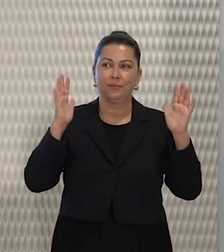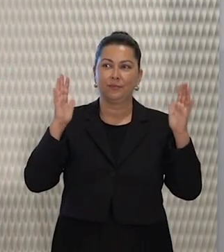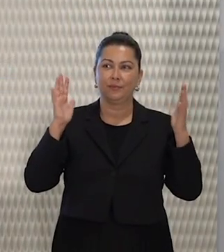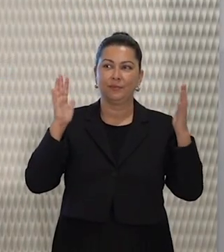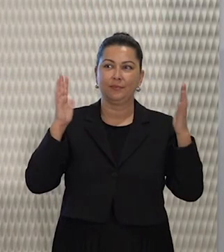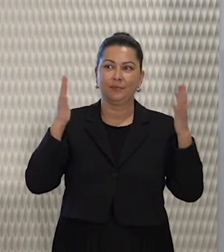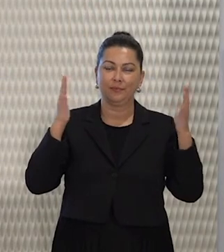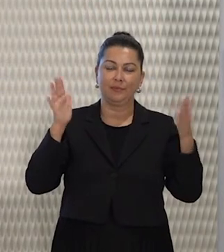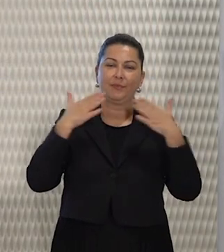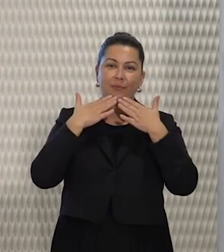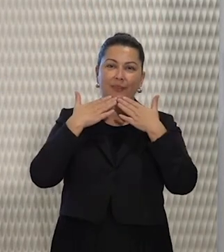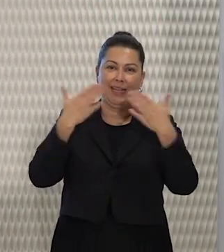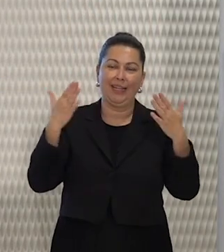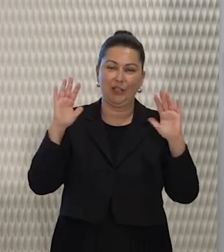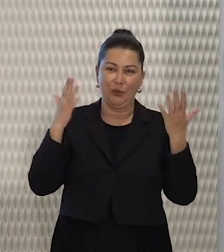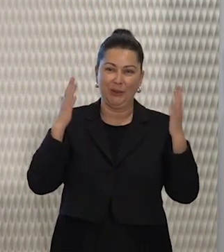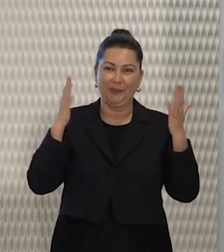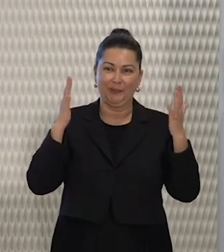Dankeschön.